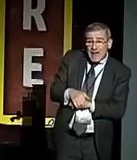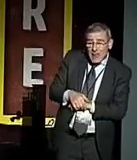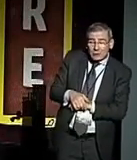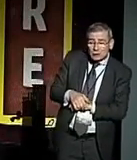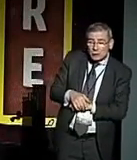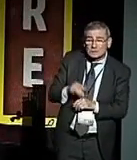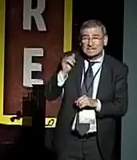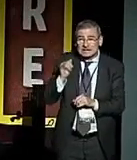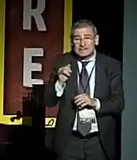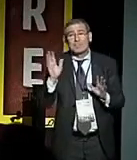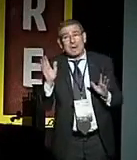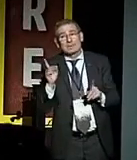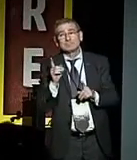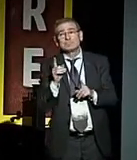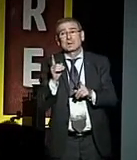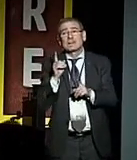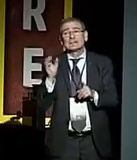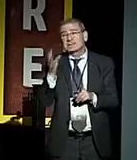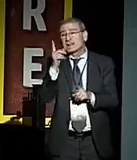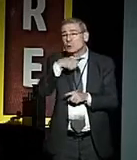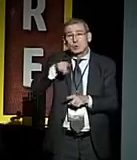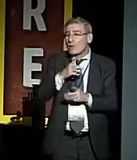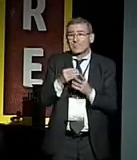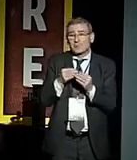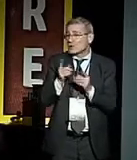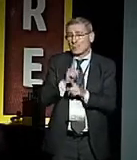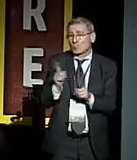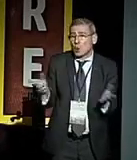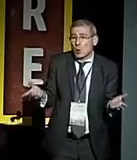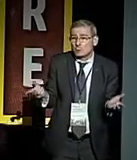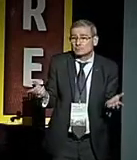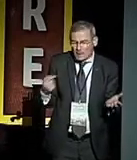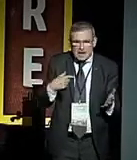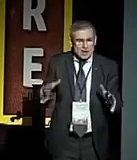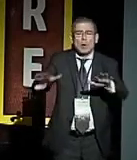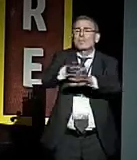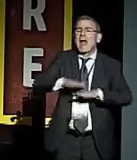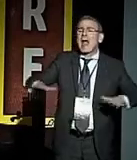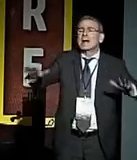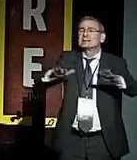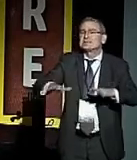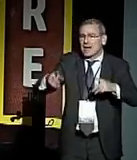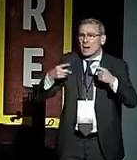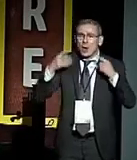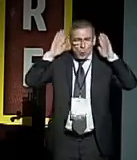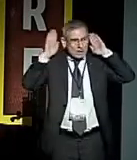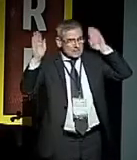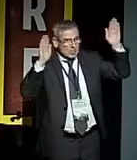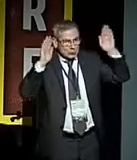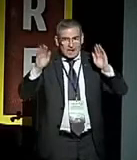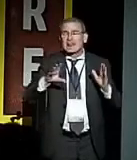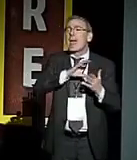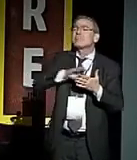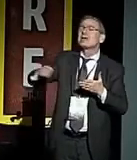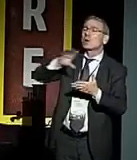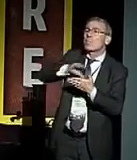conto, ma se non lo facciamo noi, e io in quelle piazze che ho ascoltato con attenzione dell'Emilia Romagna,